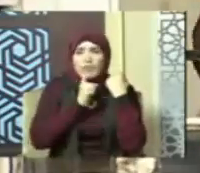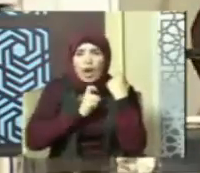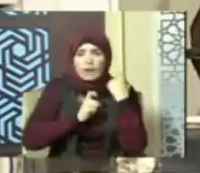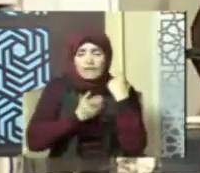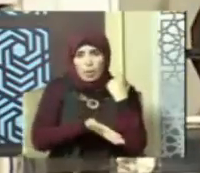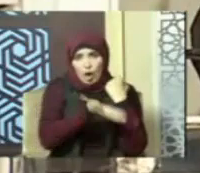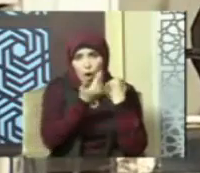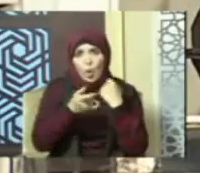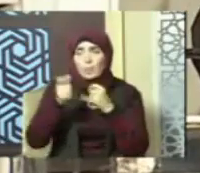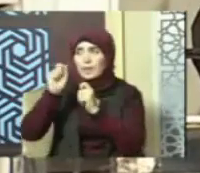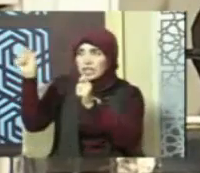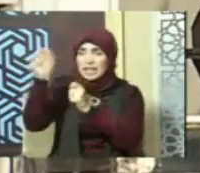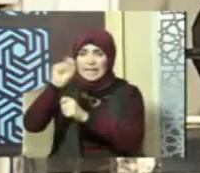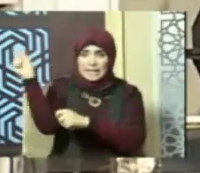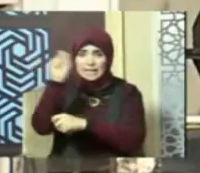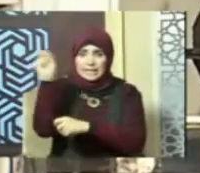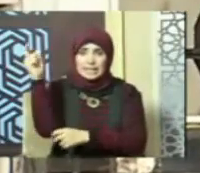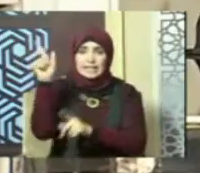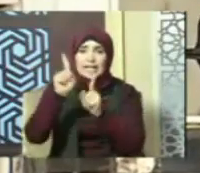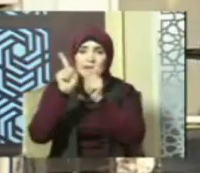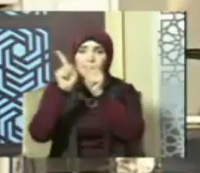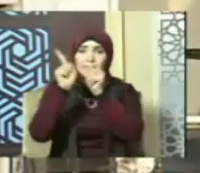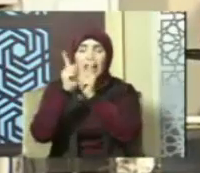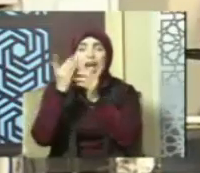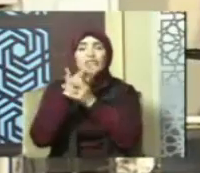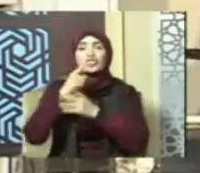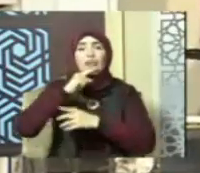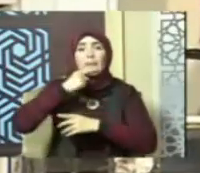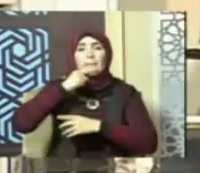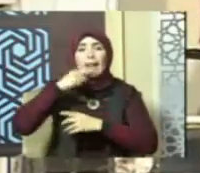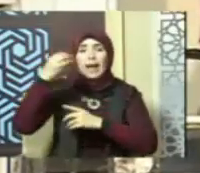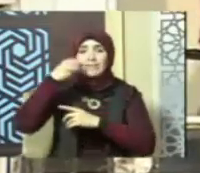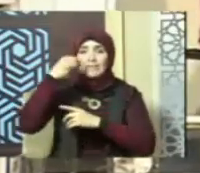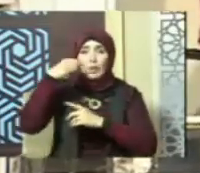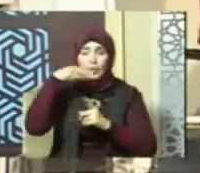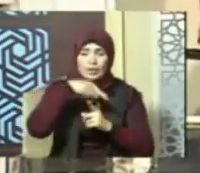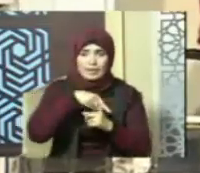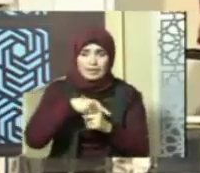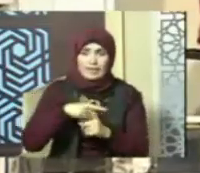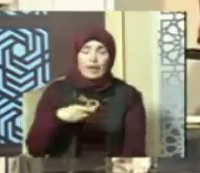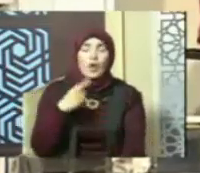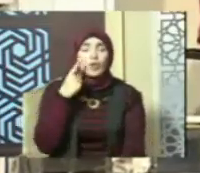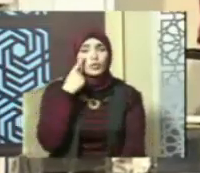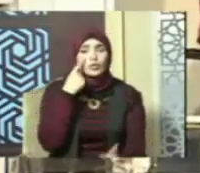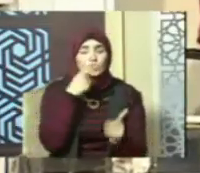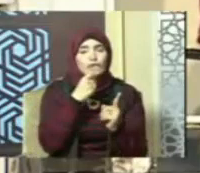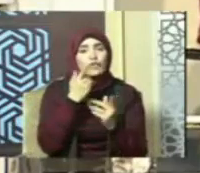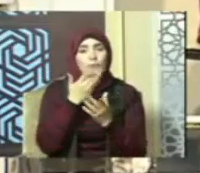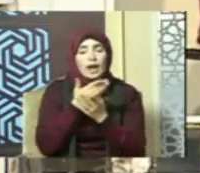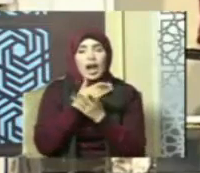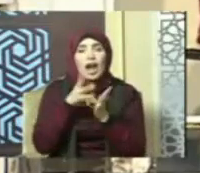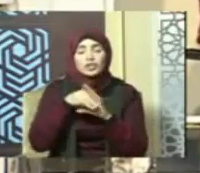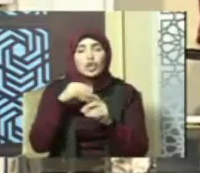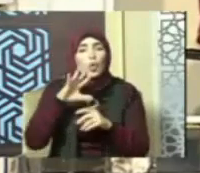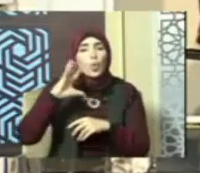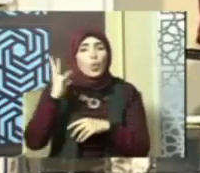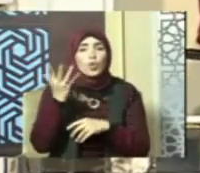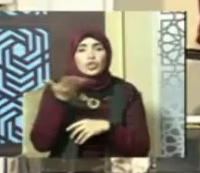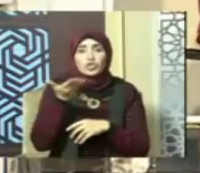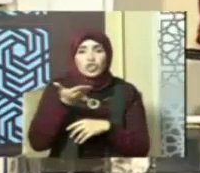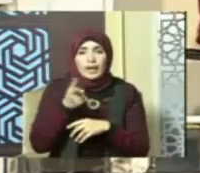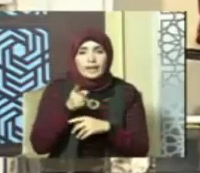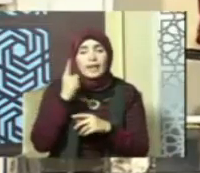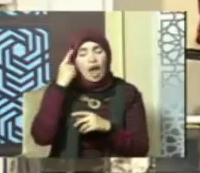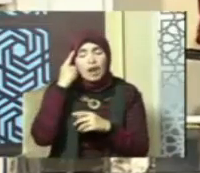الرطب. ولو شاء أن تجنيه من غير هزة جنته، ولكن كل شيء